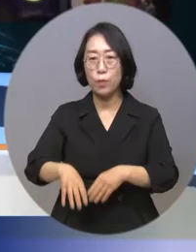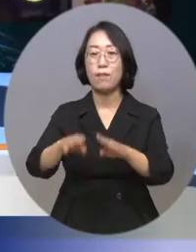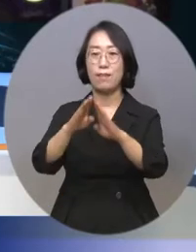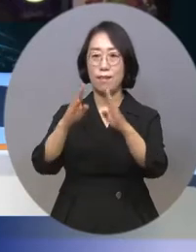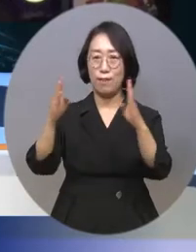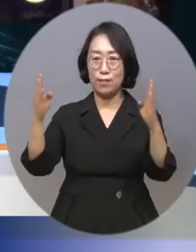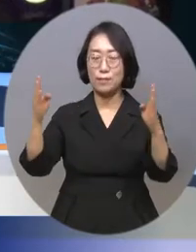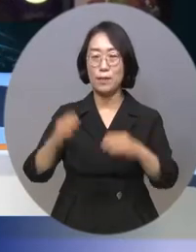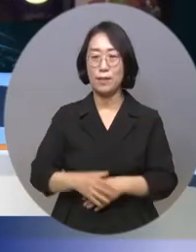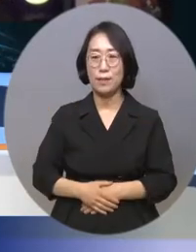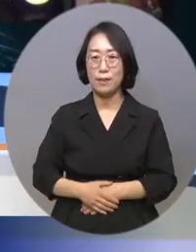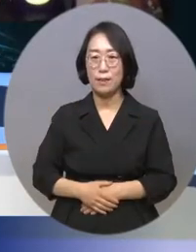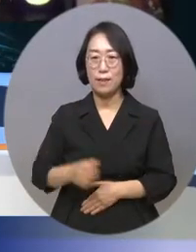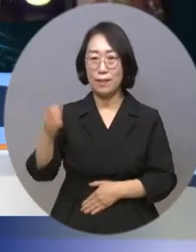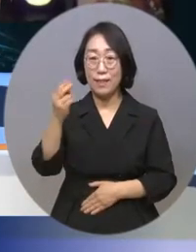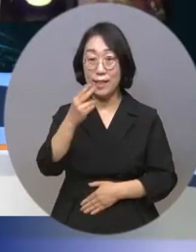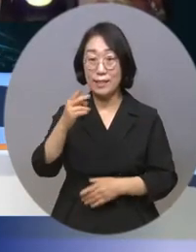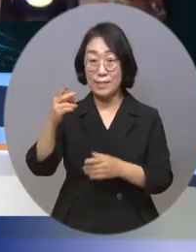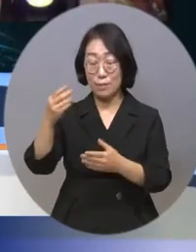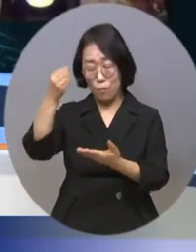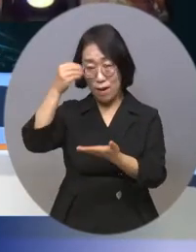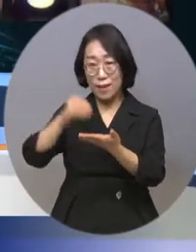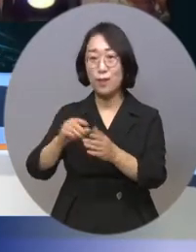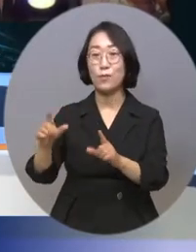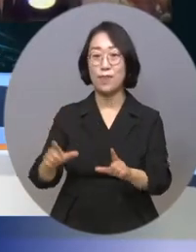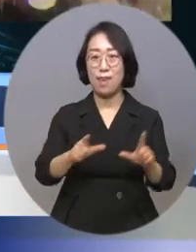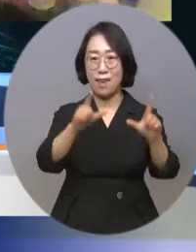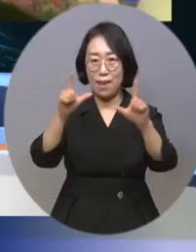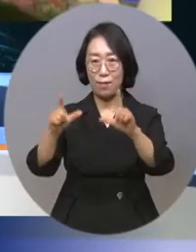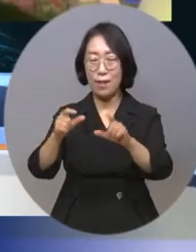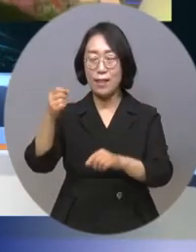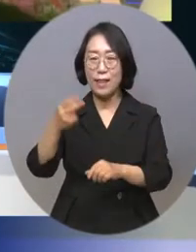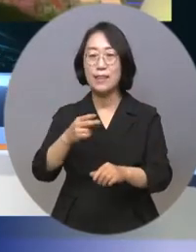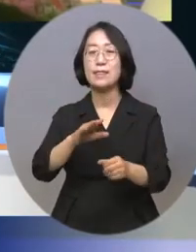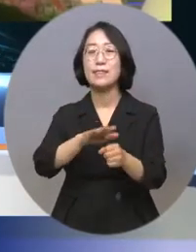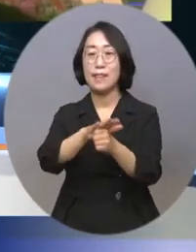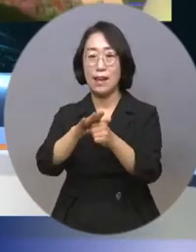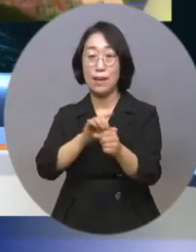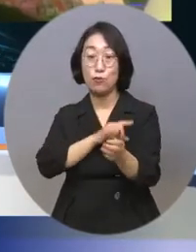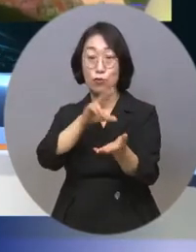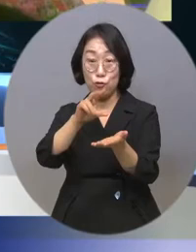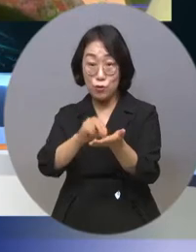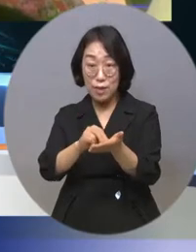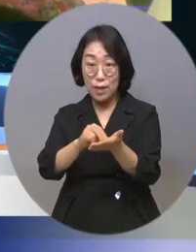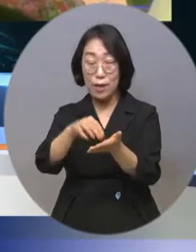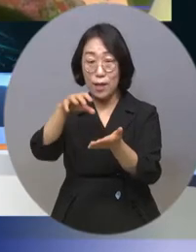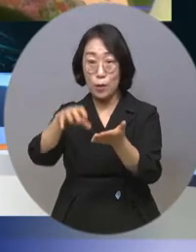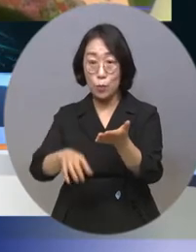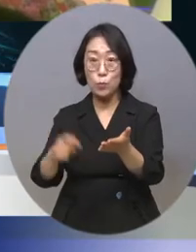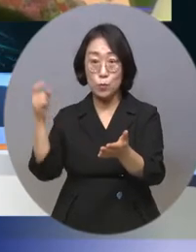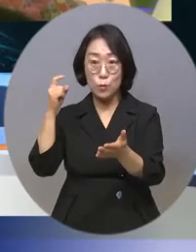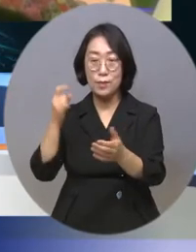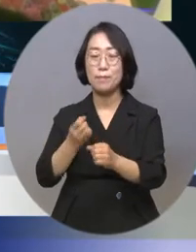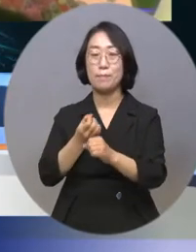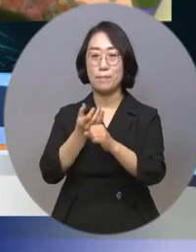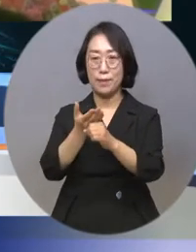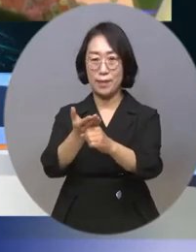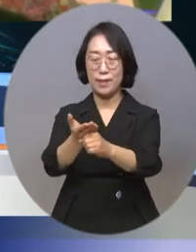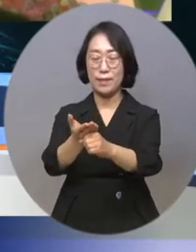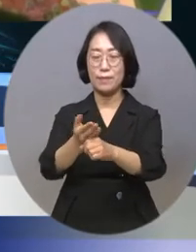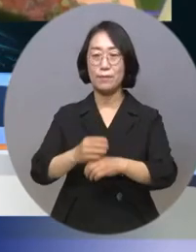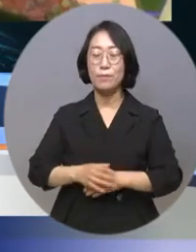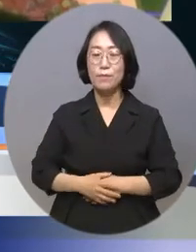개최됐습니다. 다시 찾은 일상 속에서 다시 사랑이라는 주제로 열린 축제 현장에 장유진 기자가